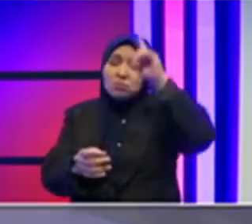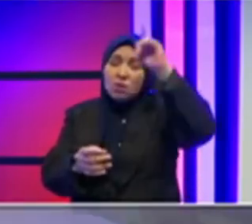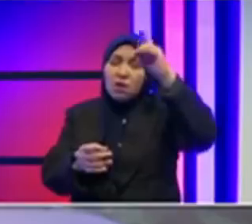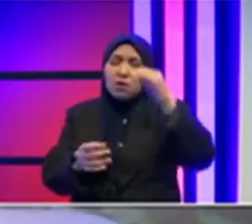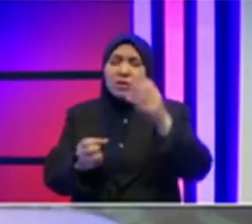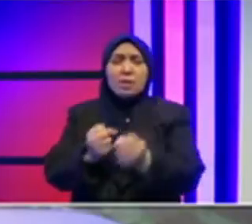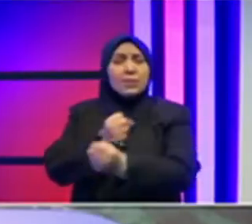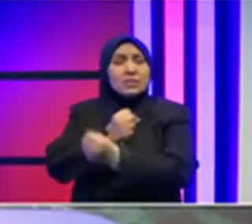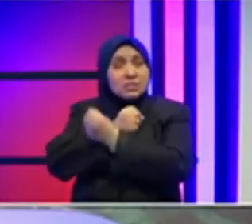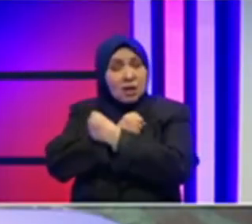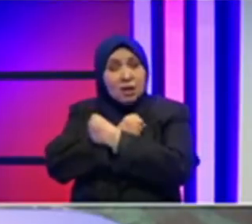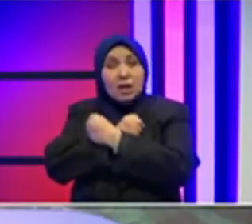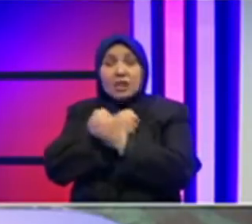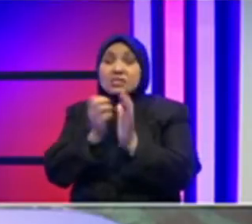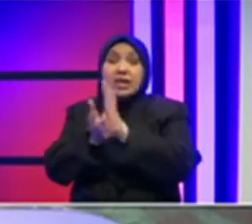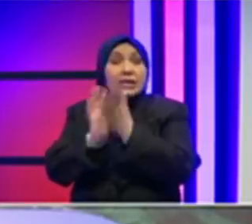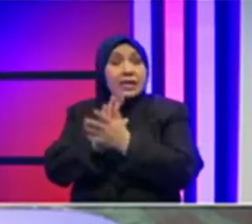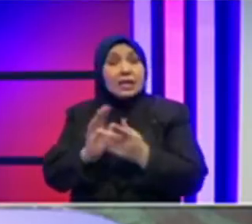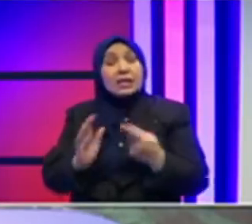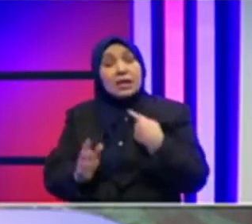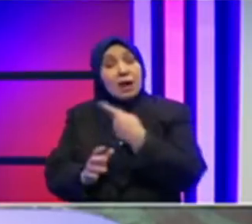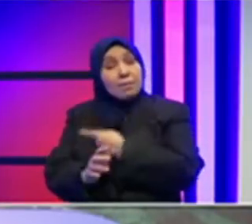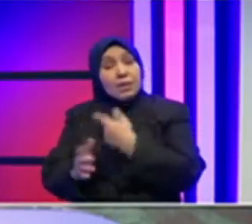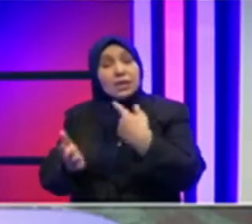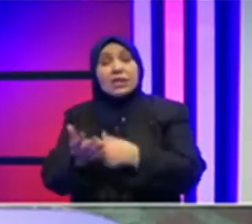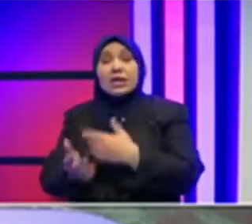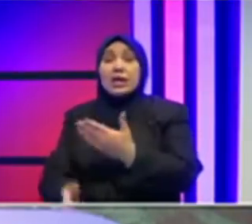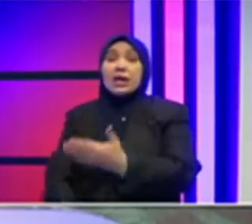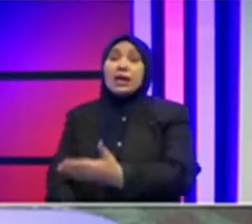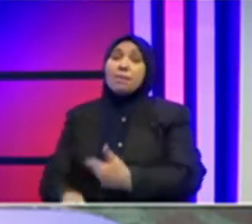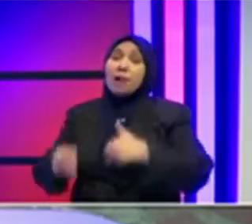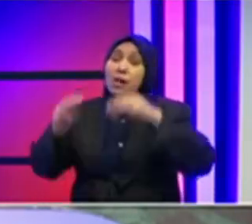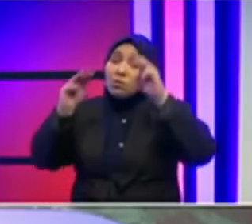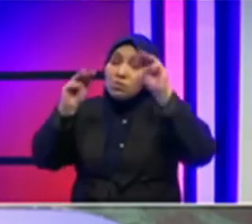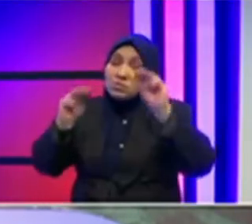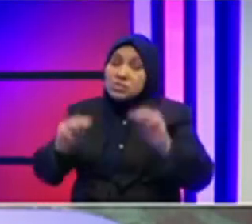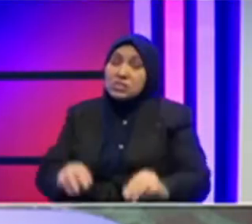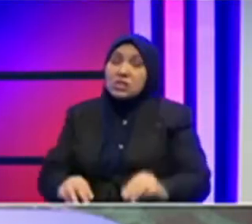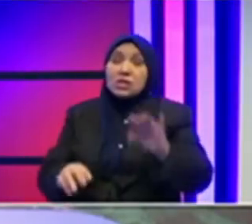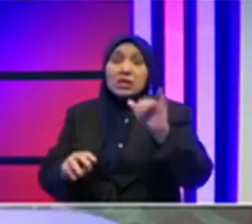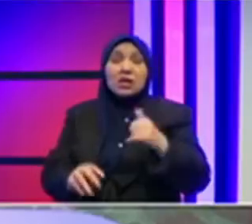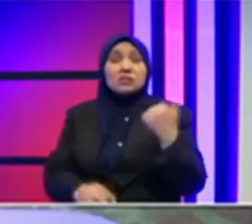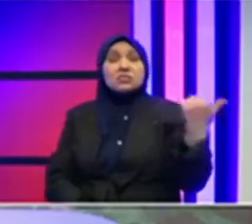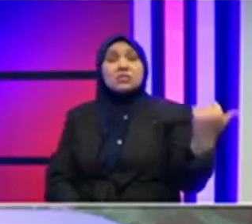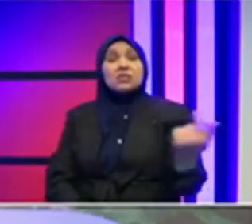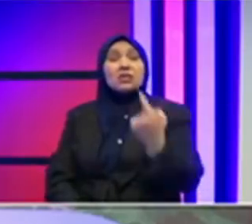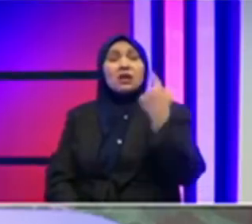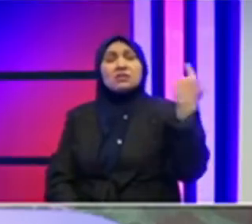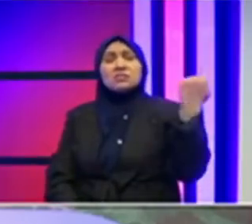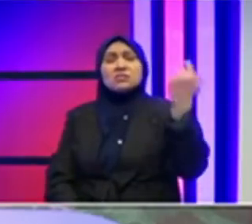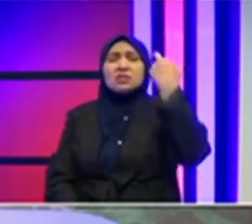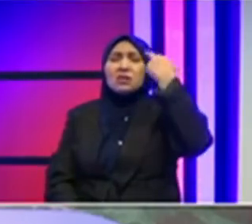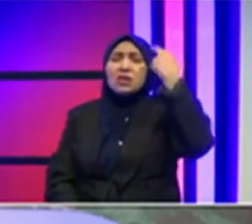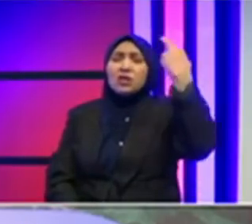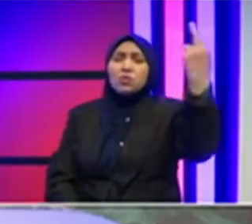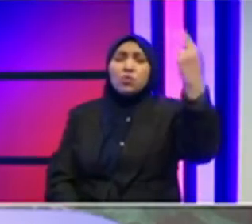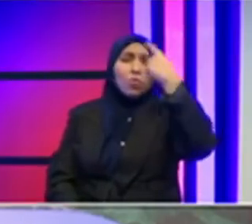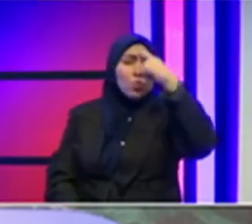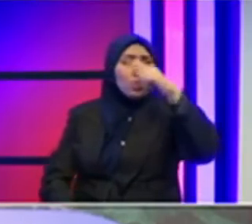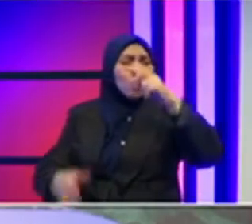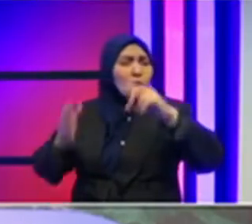wa ya Rahim Jadikan kami ini hamba-hambamu Yang mana senantiasa rindu untuk